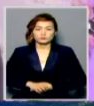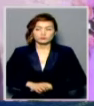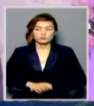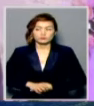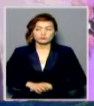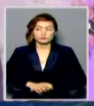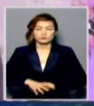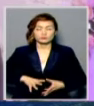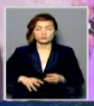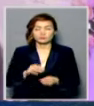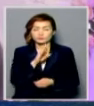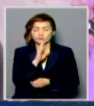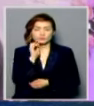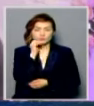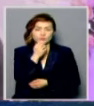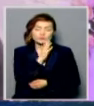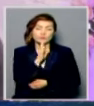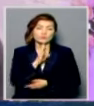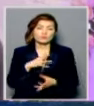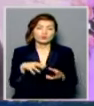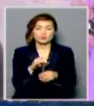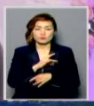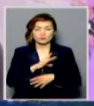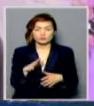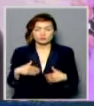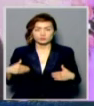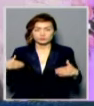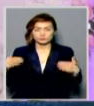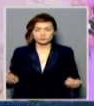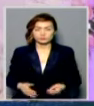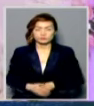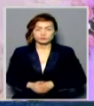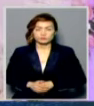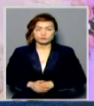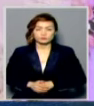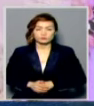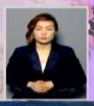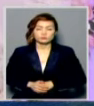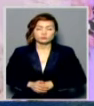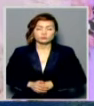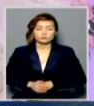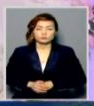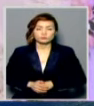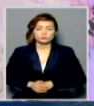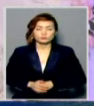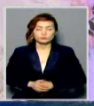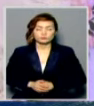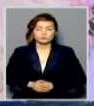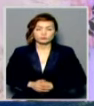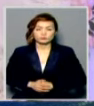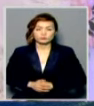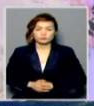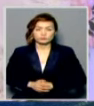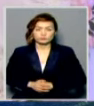барлық аналарымызды апа сіңілерімізді осы мерекесі көктемнің алғашқы мерекесі Наурыз мерекесімен шын